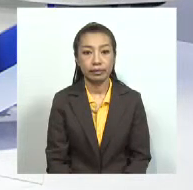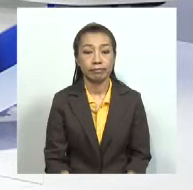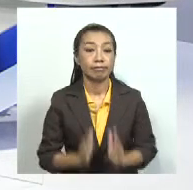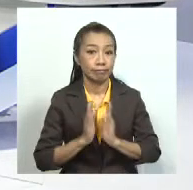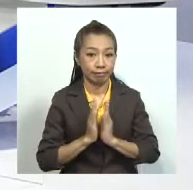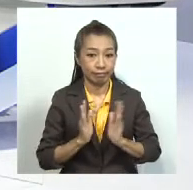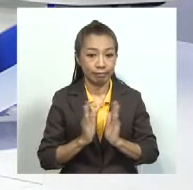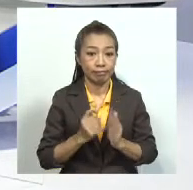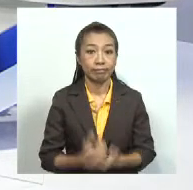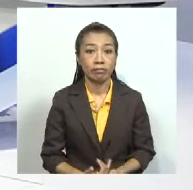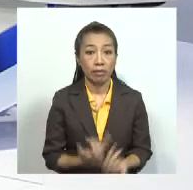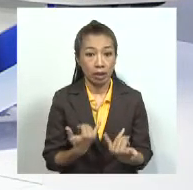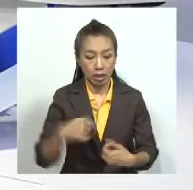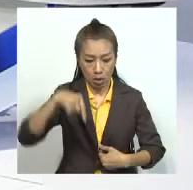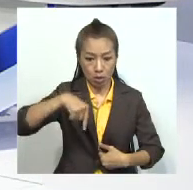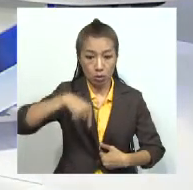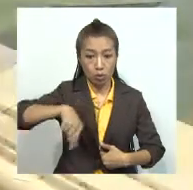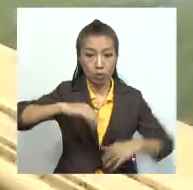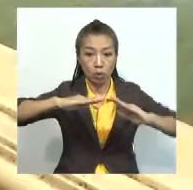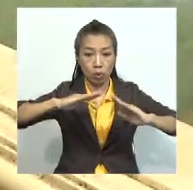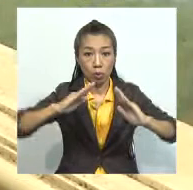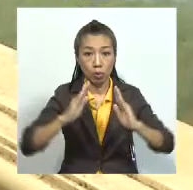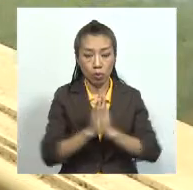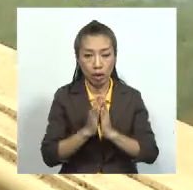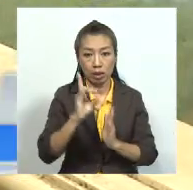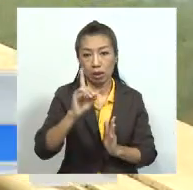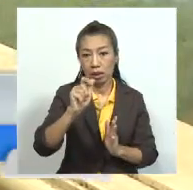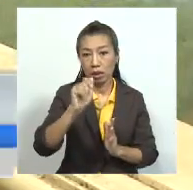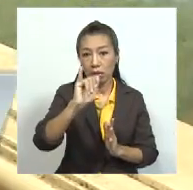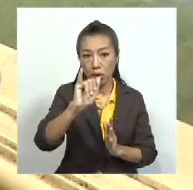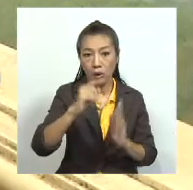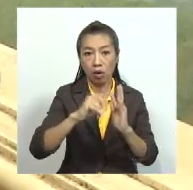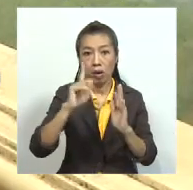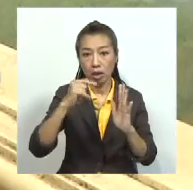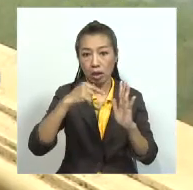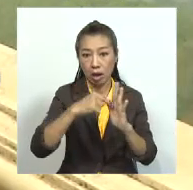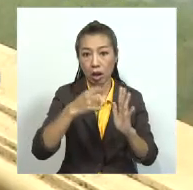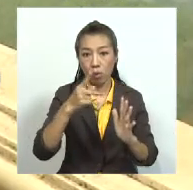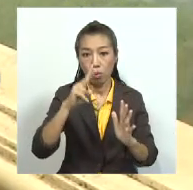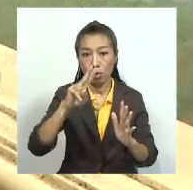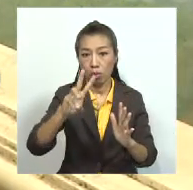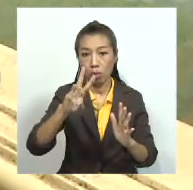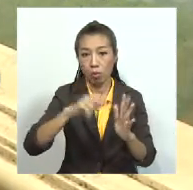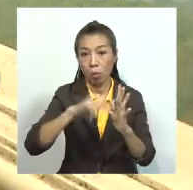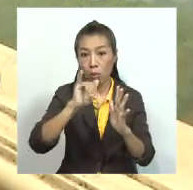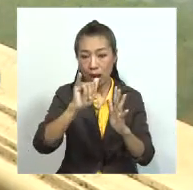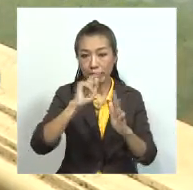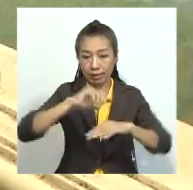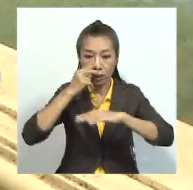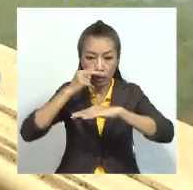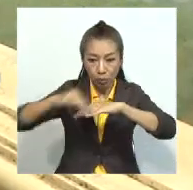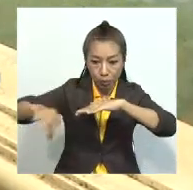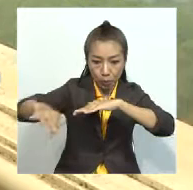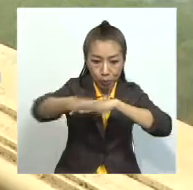ค่ะคุณปวินาคุณกรองแก้วคะตอนนี้หนูอยู่ที่วัดพระธาตุดอยเขาควายนะคะถือว่าเป็นอีกจุดที่จะสามารถเป็นจุดชมวิวที่เมื